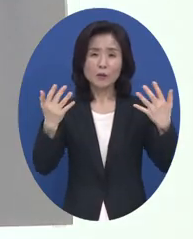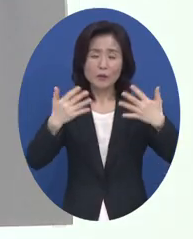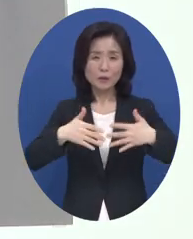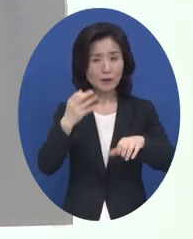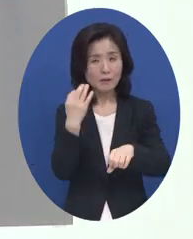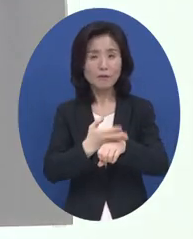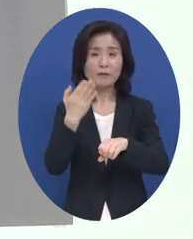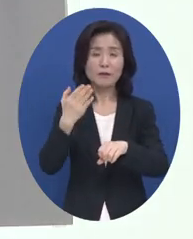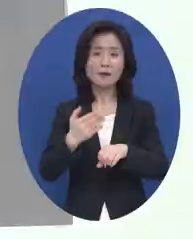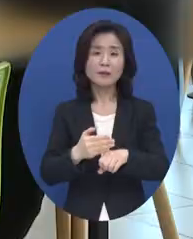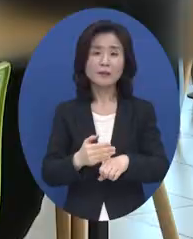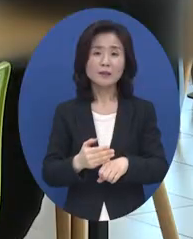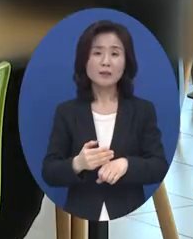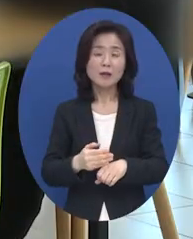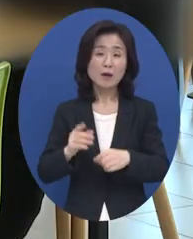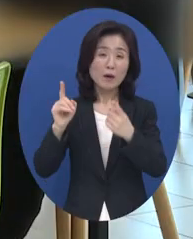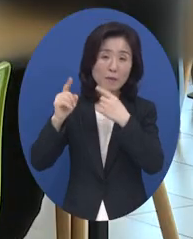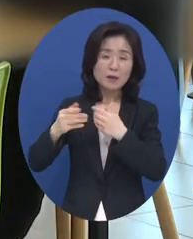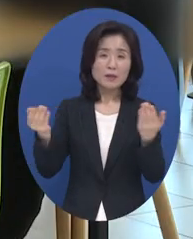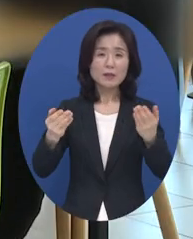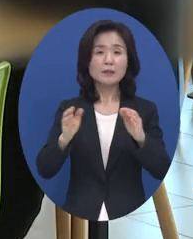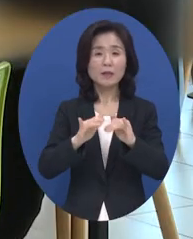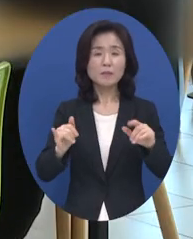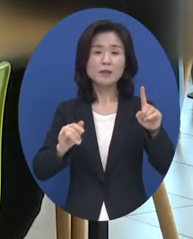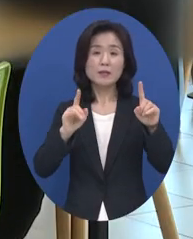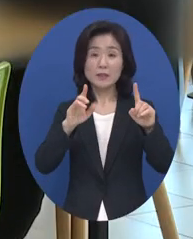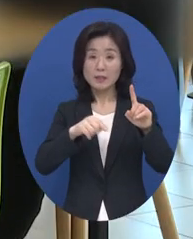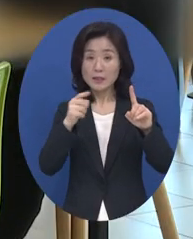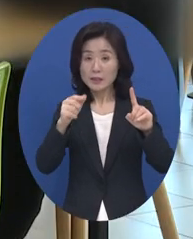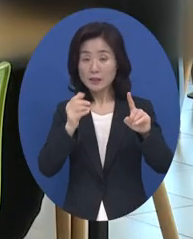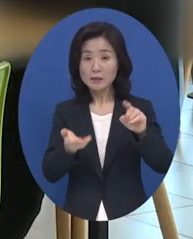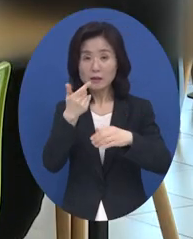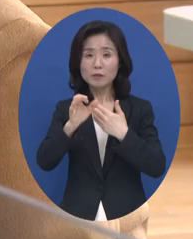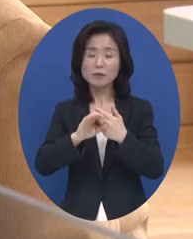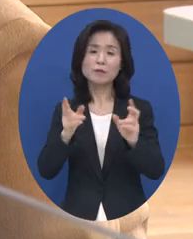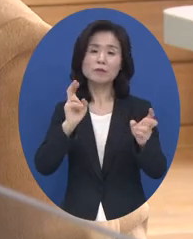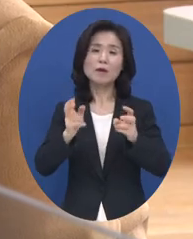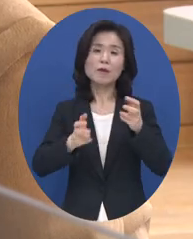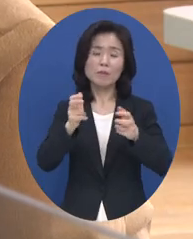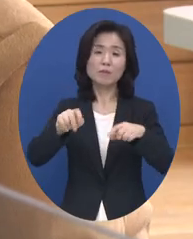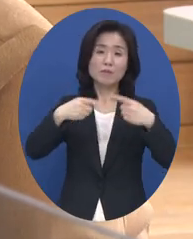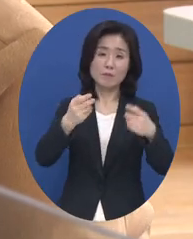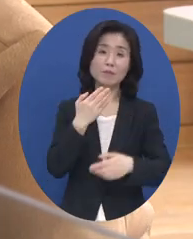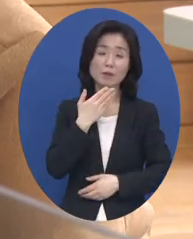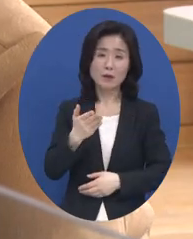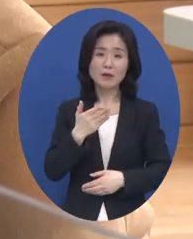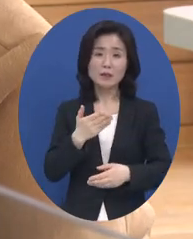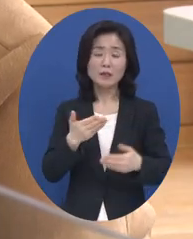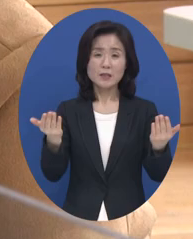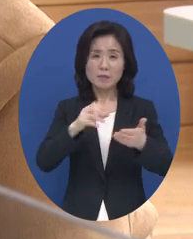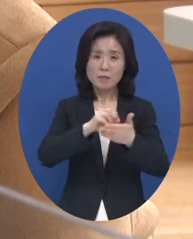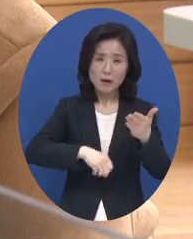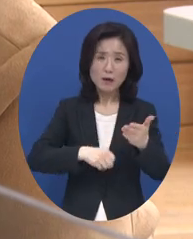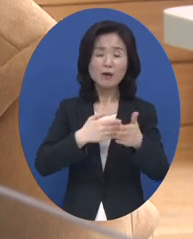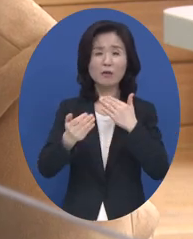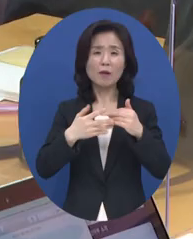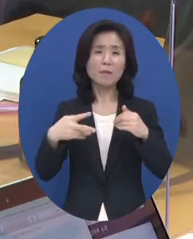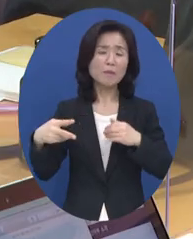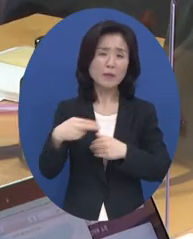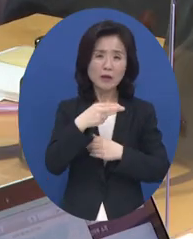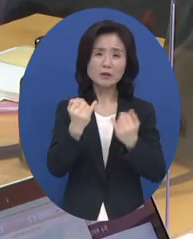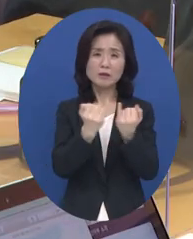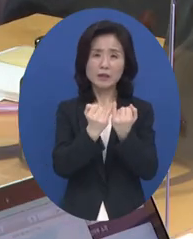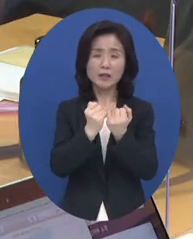완화해 상시 근로자 수 1인 이상이면 사업에 참여할 수 있습니다. 경력 단절 여성들의 기존